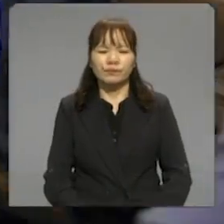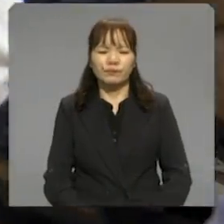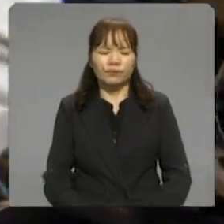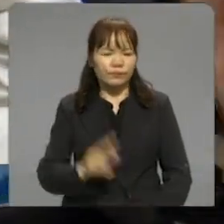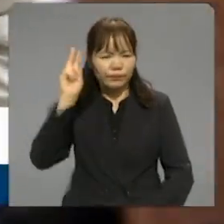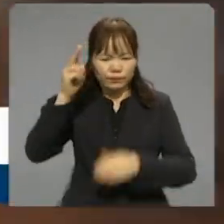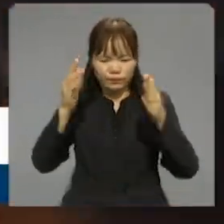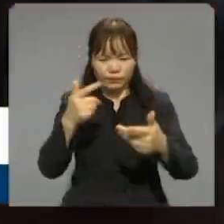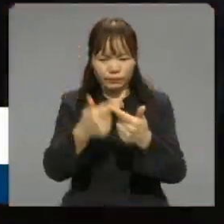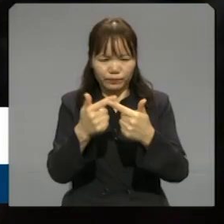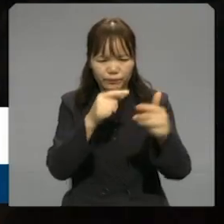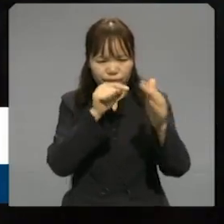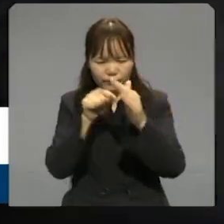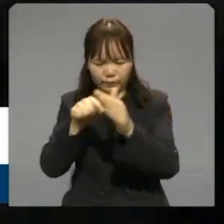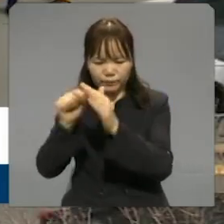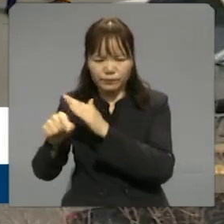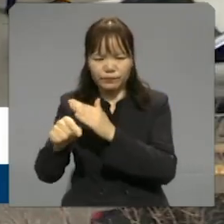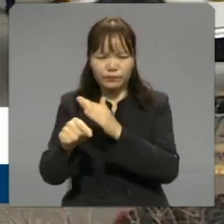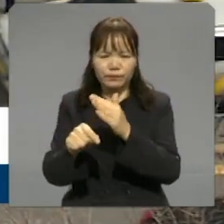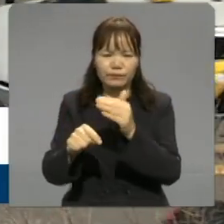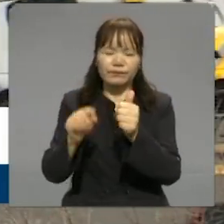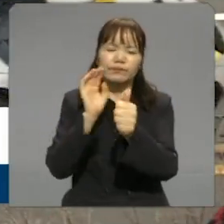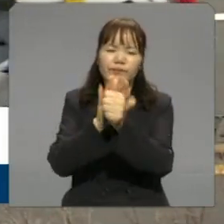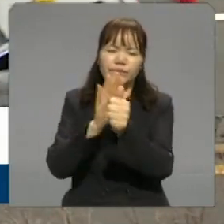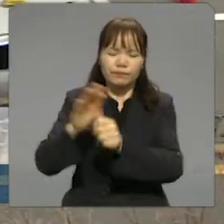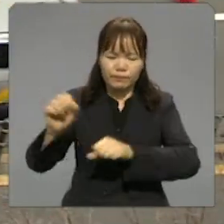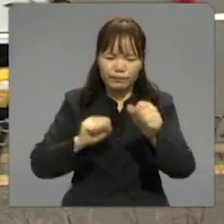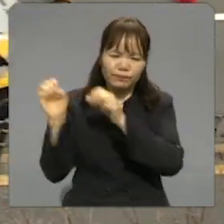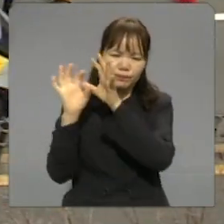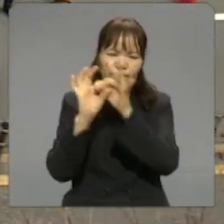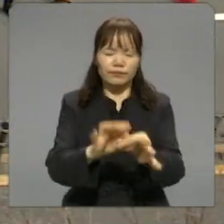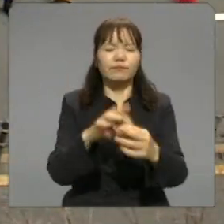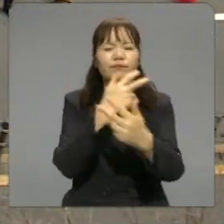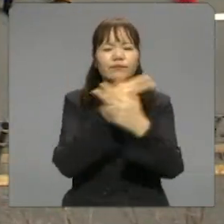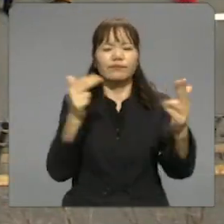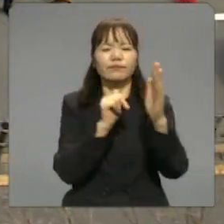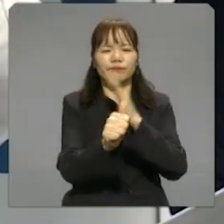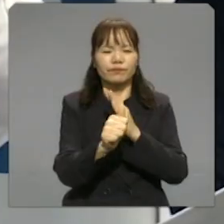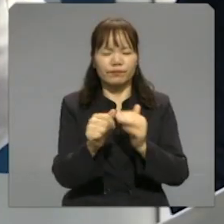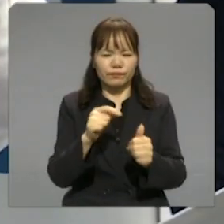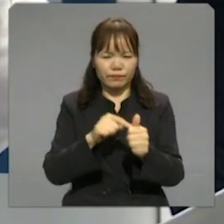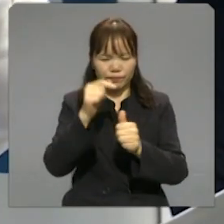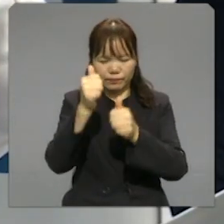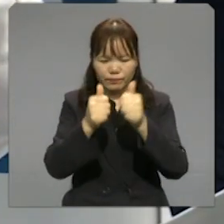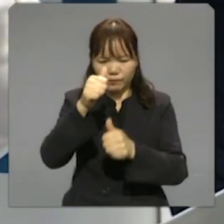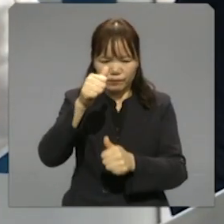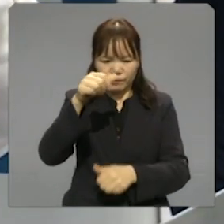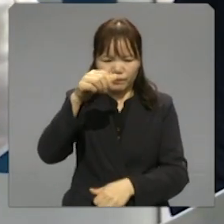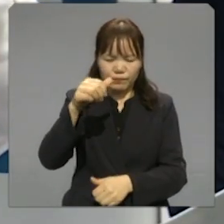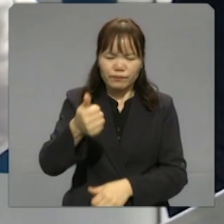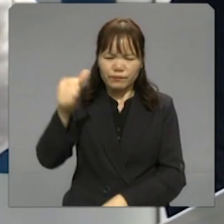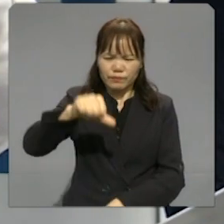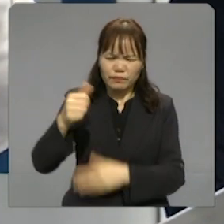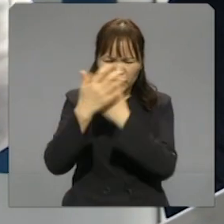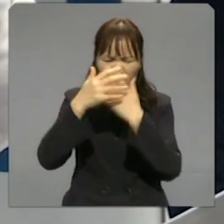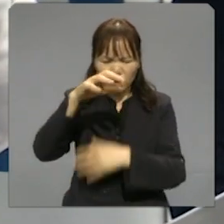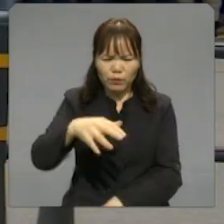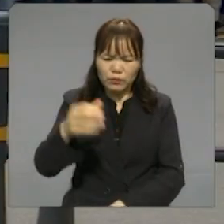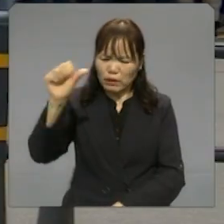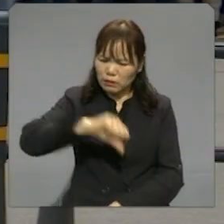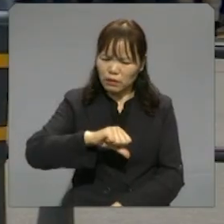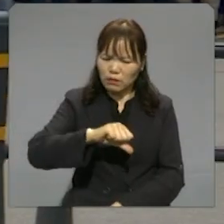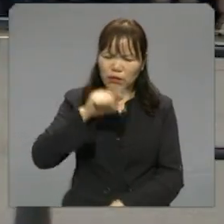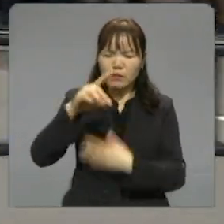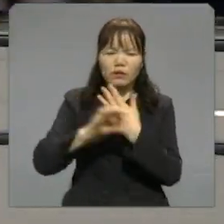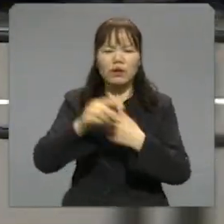이틀째 부산을 찾아 지원 유세를 이어간 이재명 대표. 박빙 지역에서 지면 과반 의석이